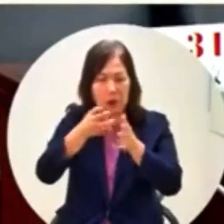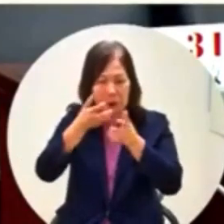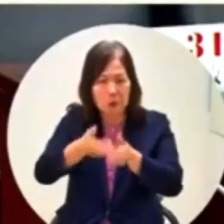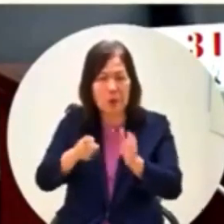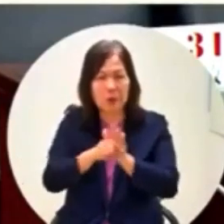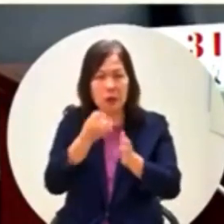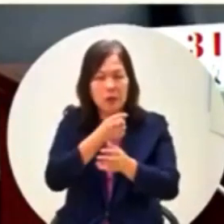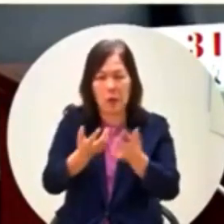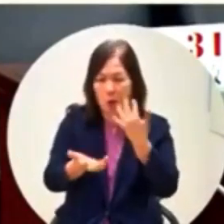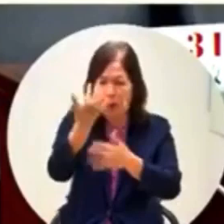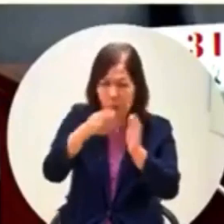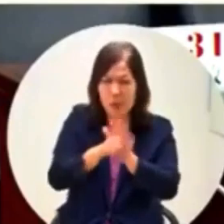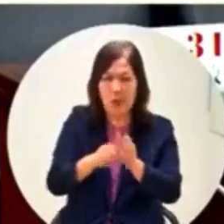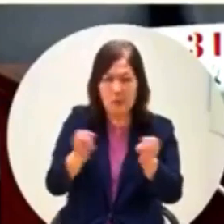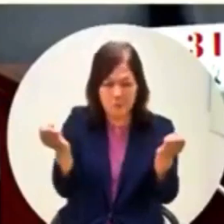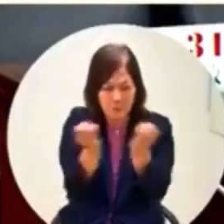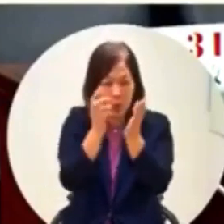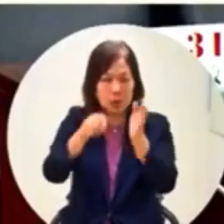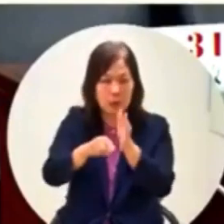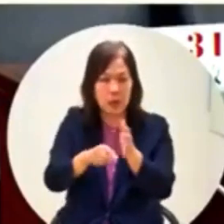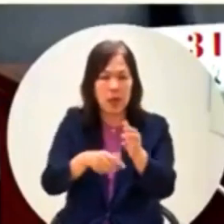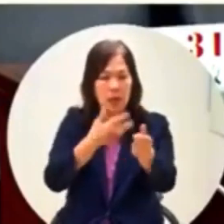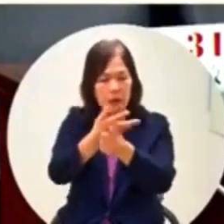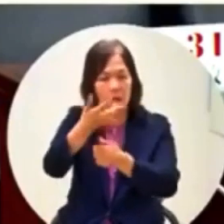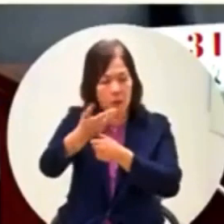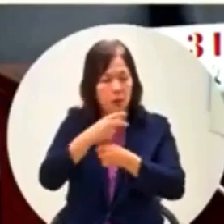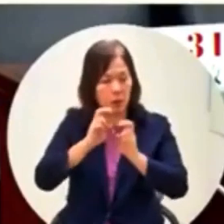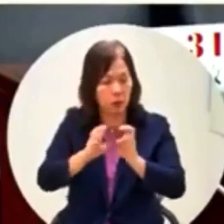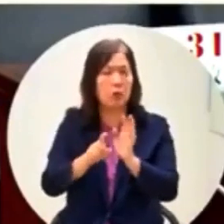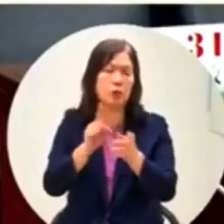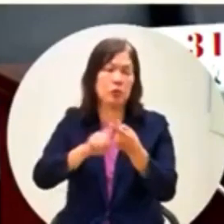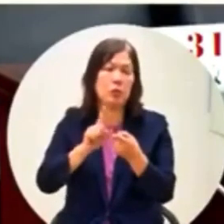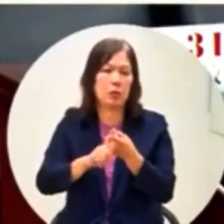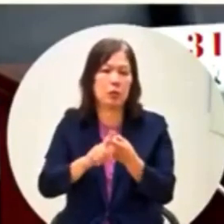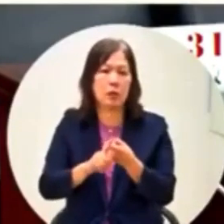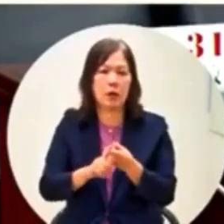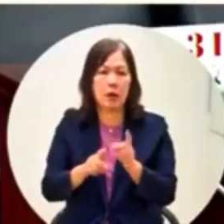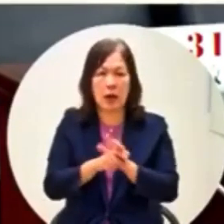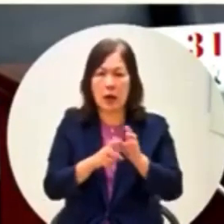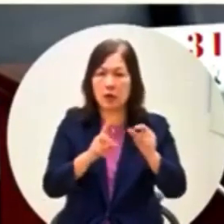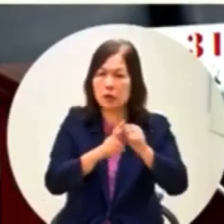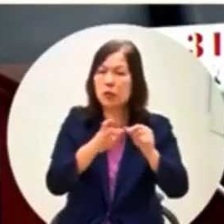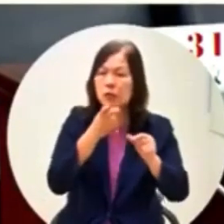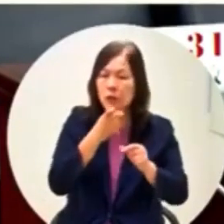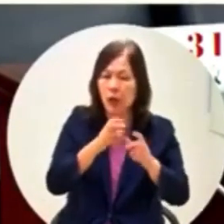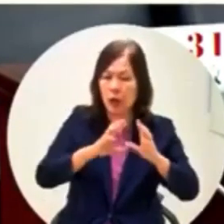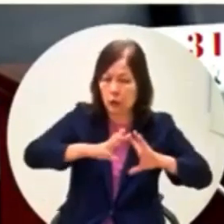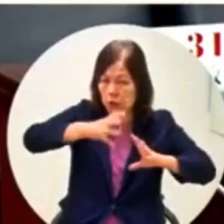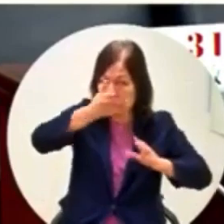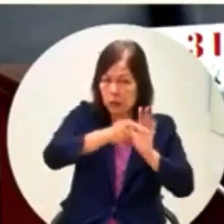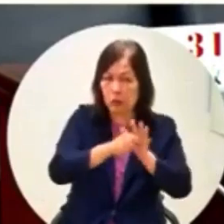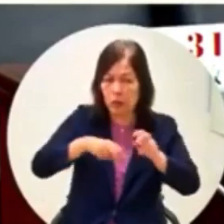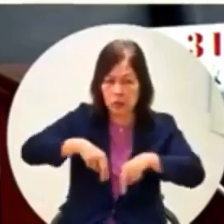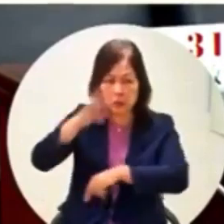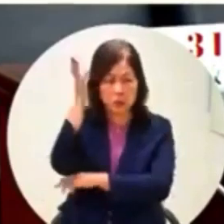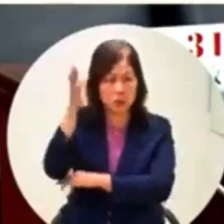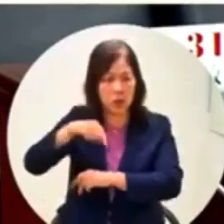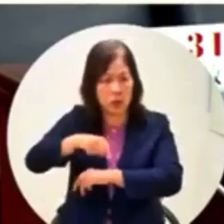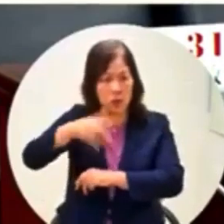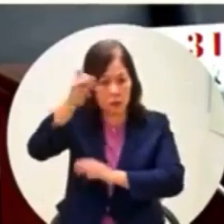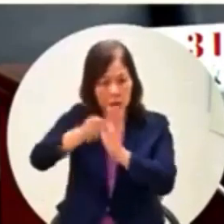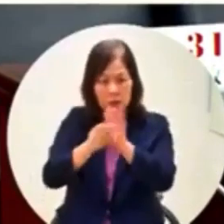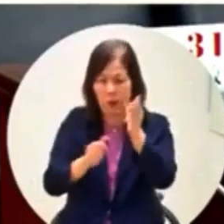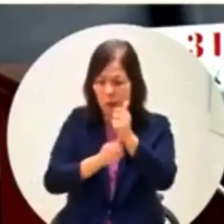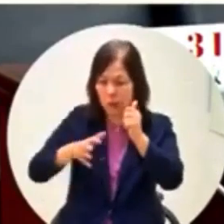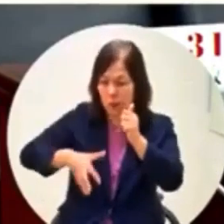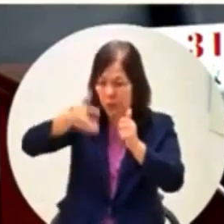们一条捷运这个是理所当然，而且中央总统不管在行政院长副院长他们都承诺，